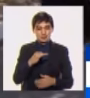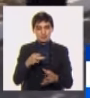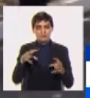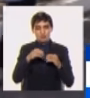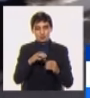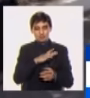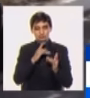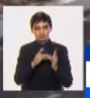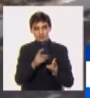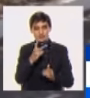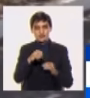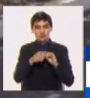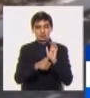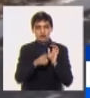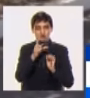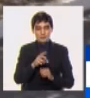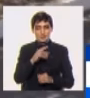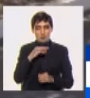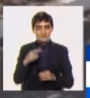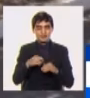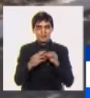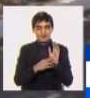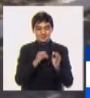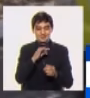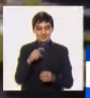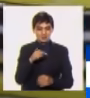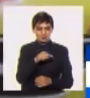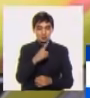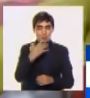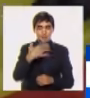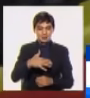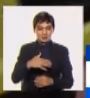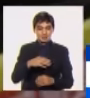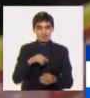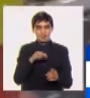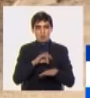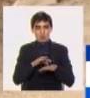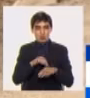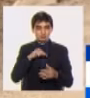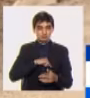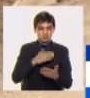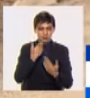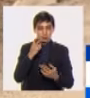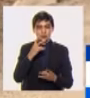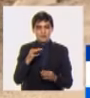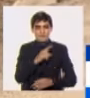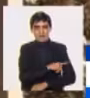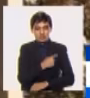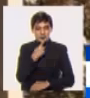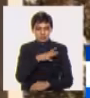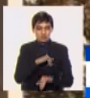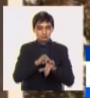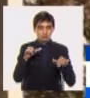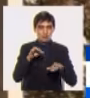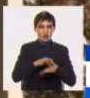стационарах находятся 216 человек ставит 19 из них 150 с бессимптомными проявлений врач уверяет что места на случае роста